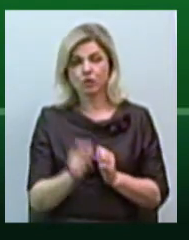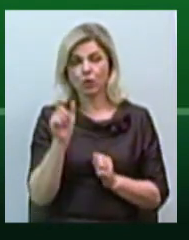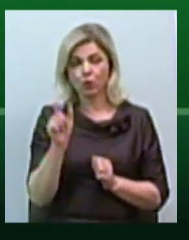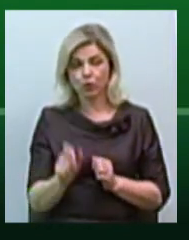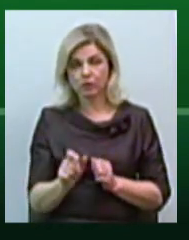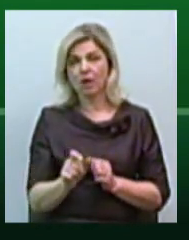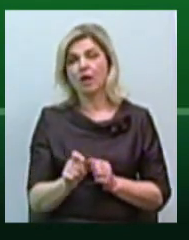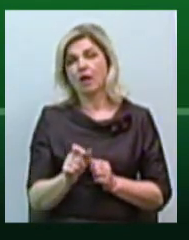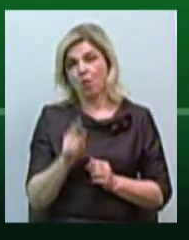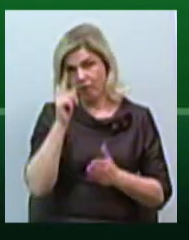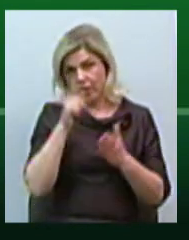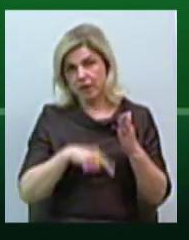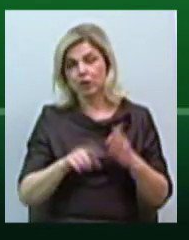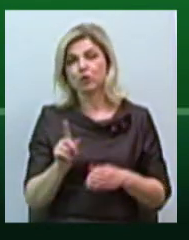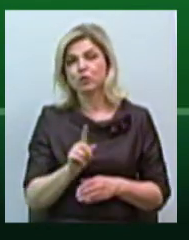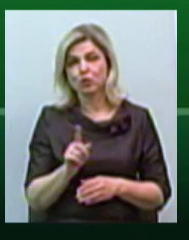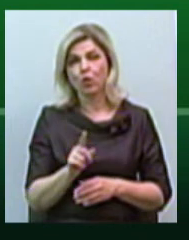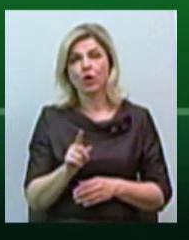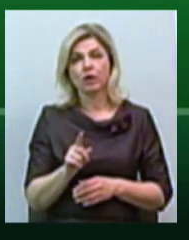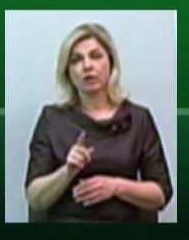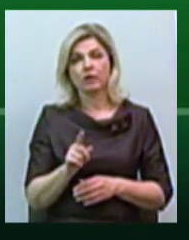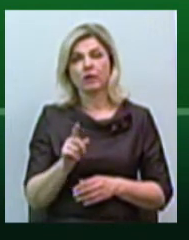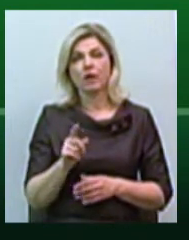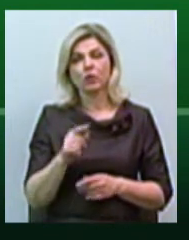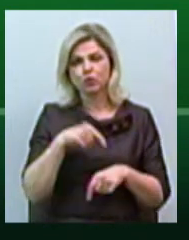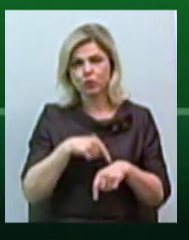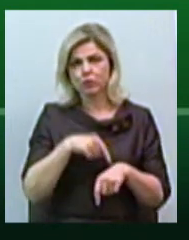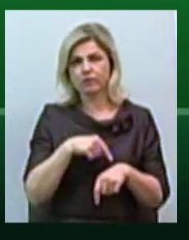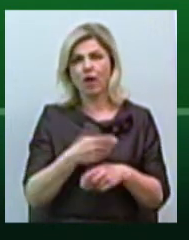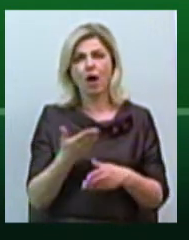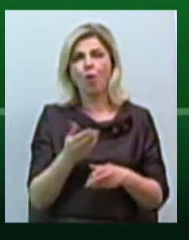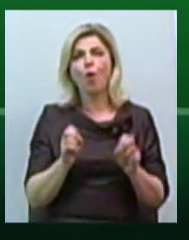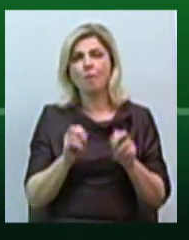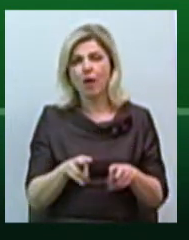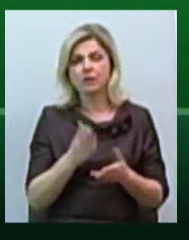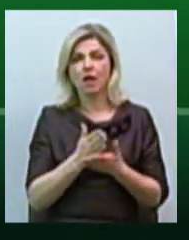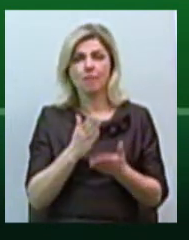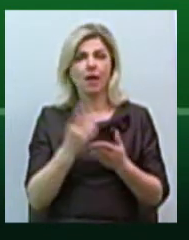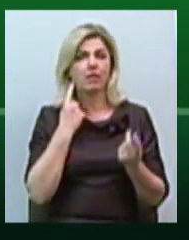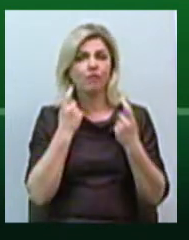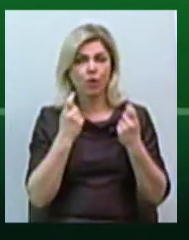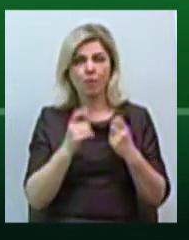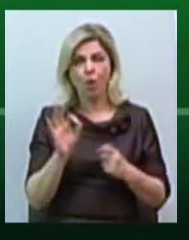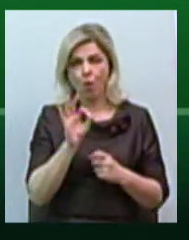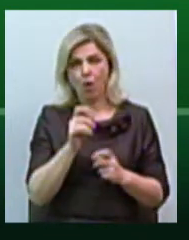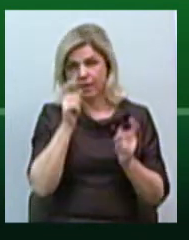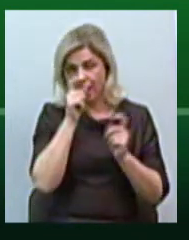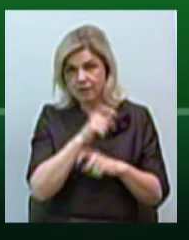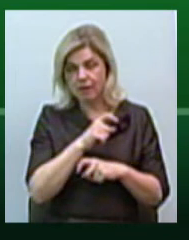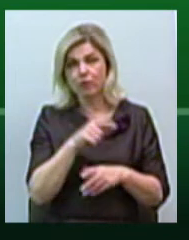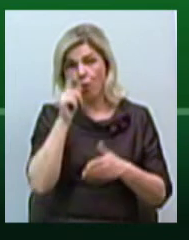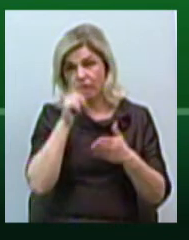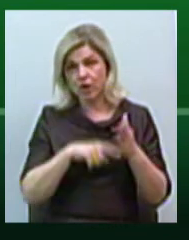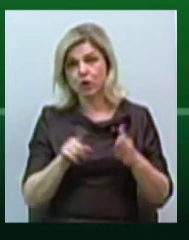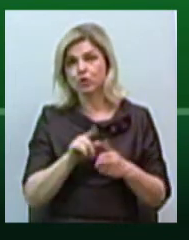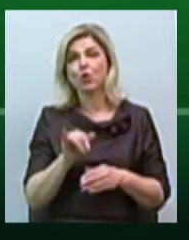людина впевнена в тому, що чуючи про якусь небезпеку, маючи інформацію про щось негативне, впевнена у тому, що